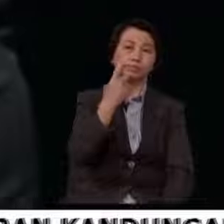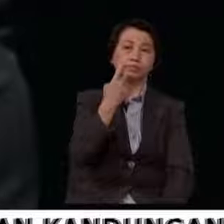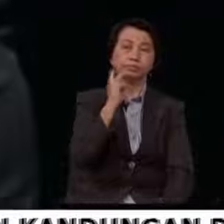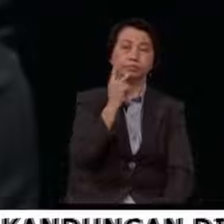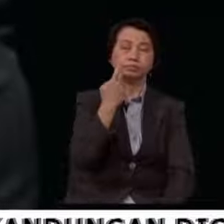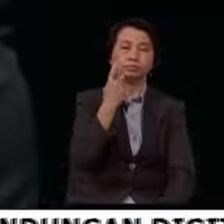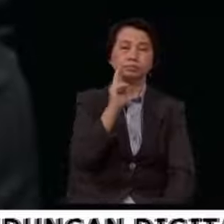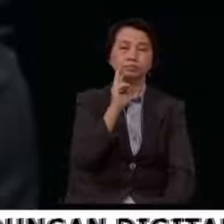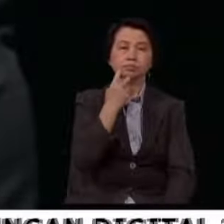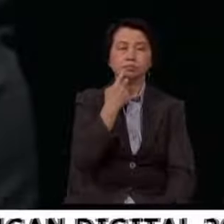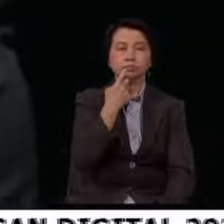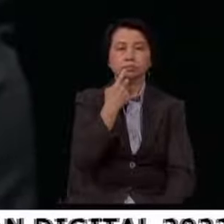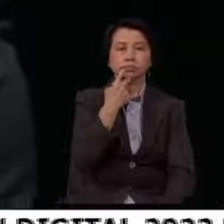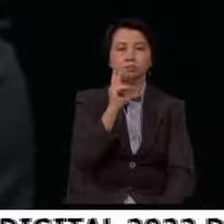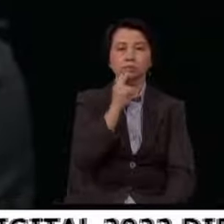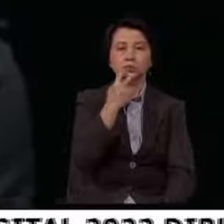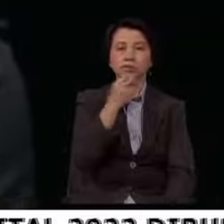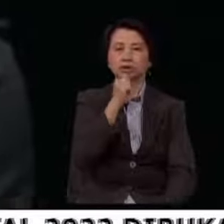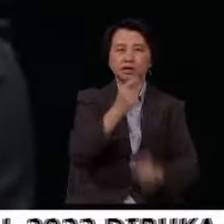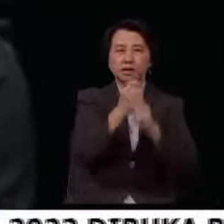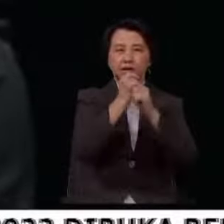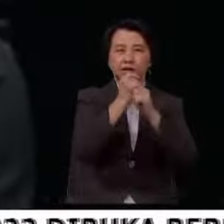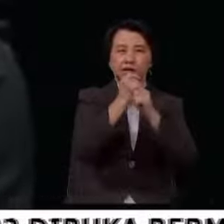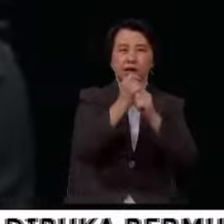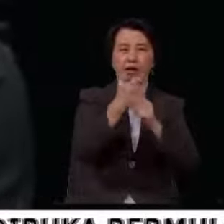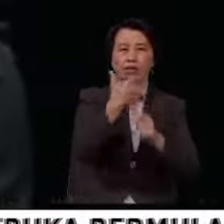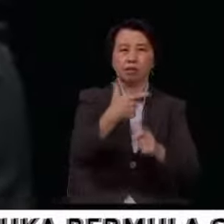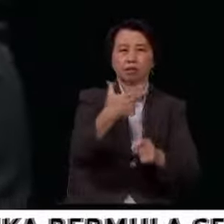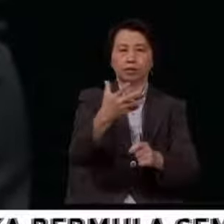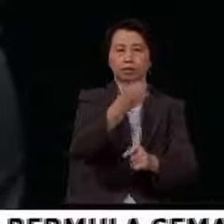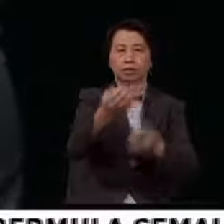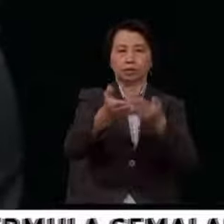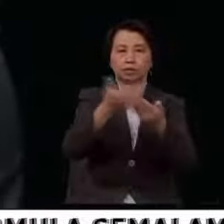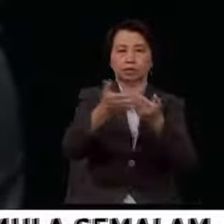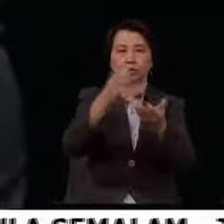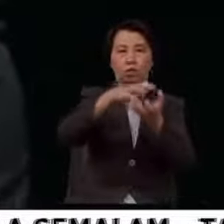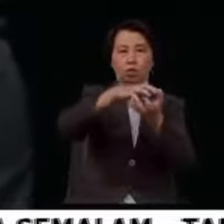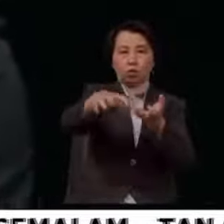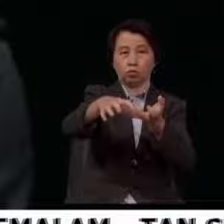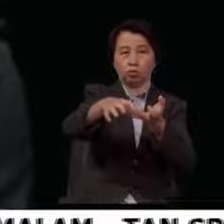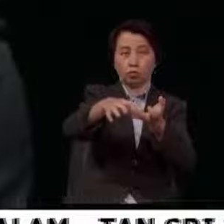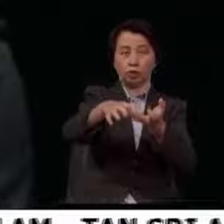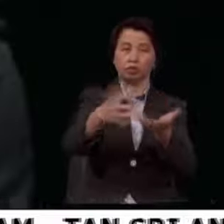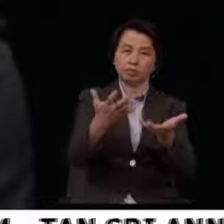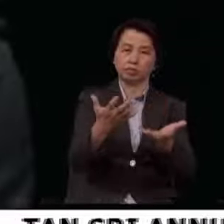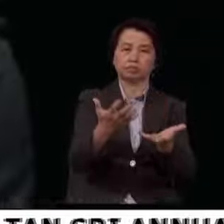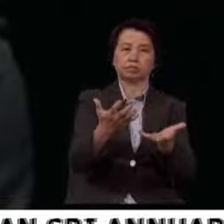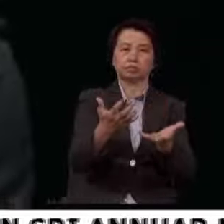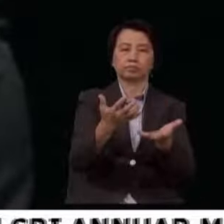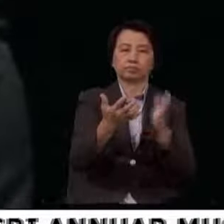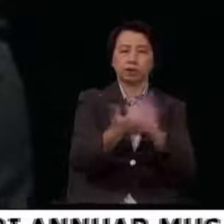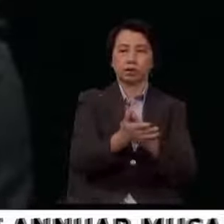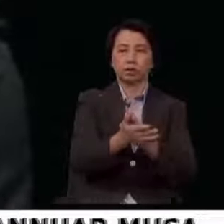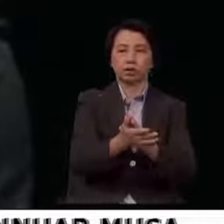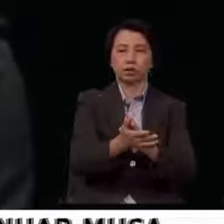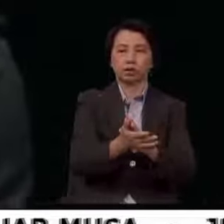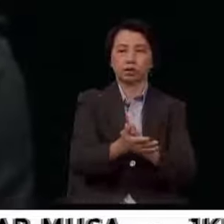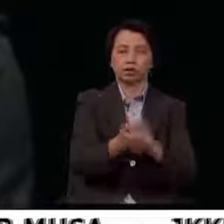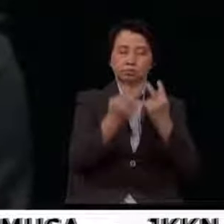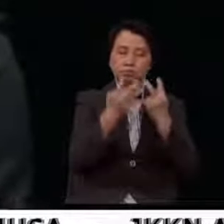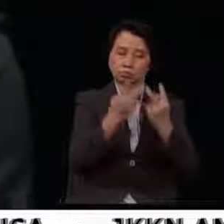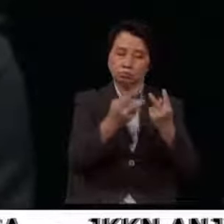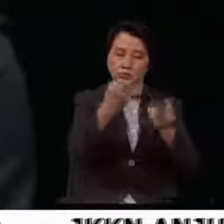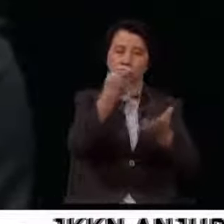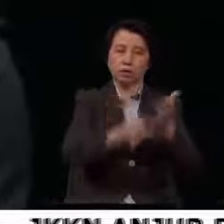seperti kenaikan kos input seperti coaster gadget Oh my God lalu juice